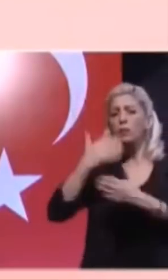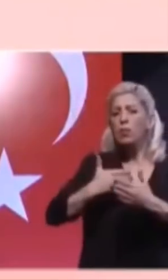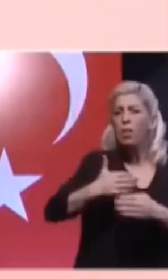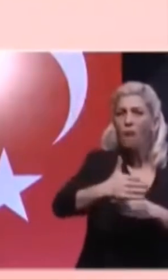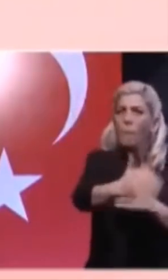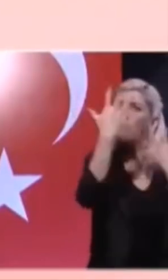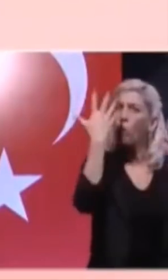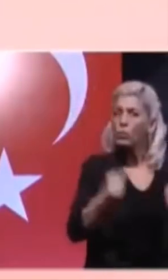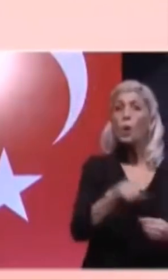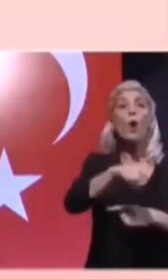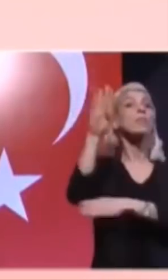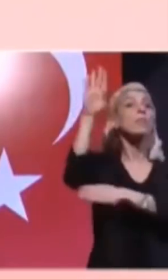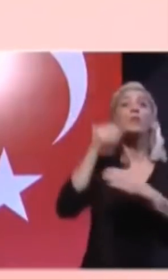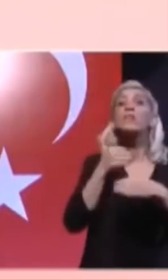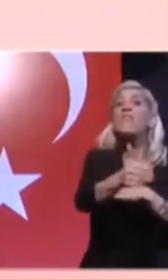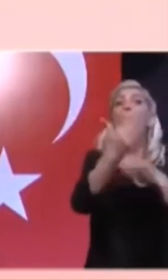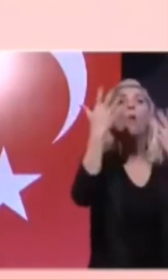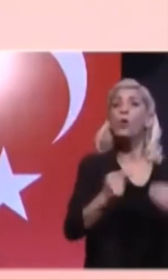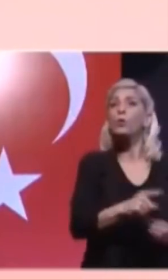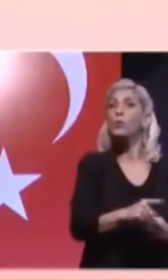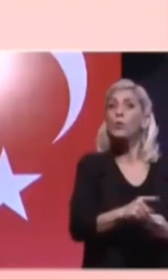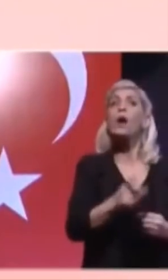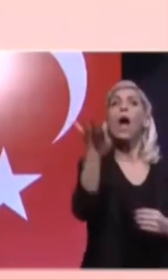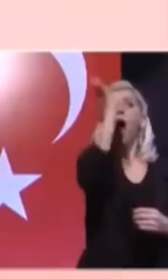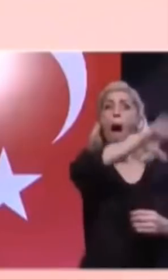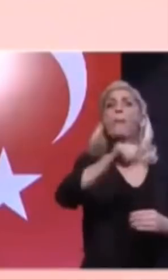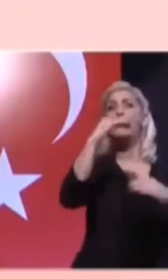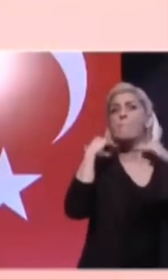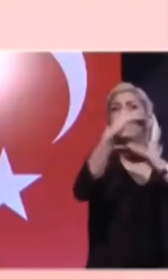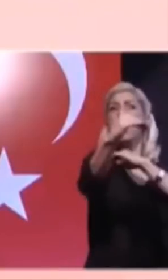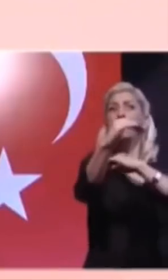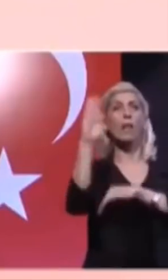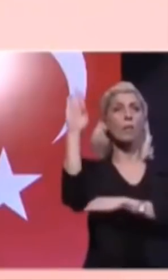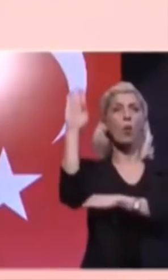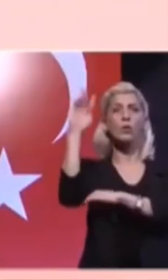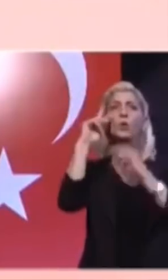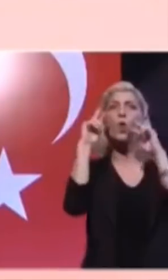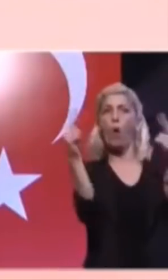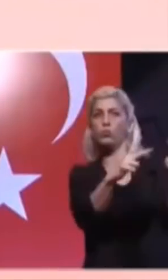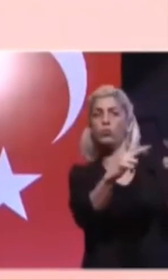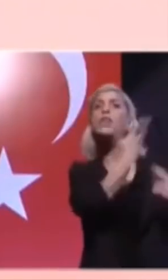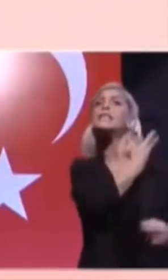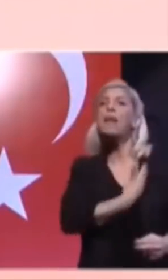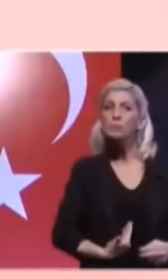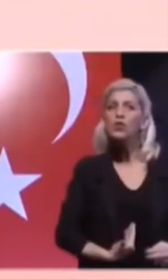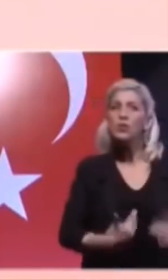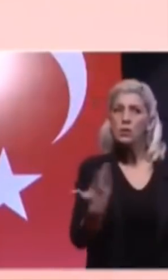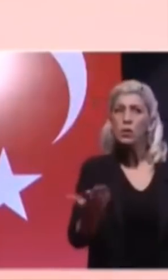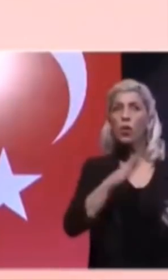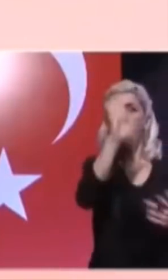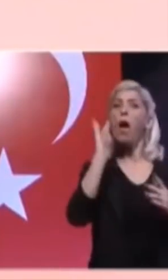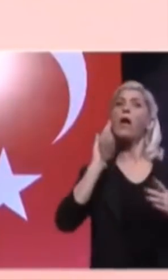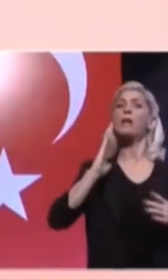vermiştir. Arada böyle müdahaleler, darbeler olsa dahi, buna